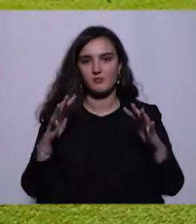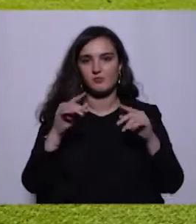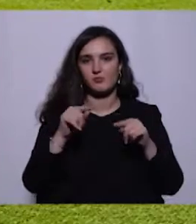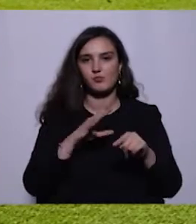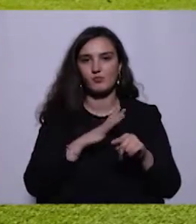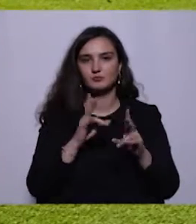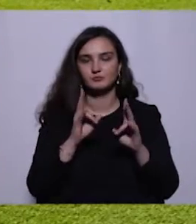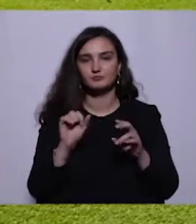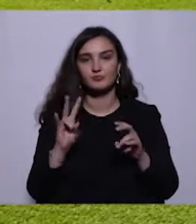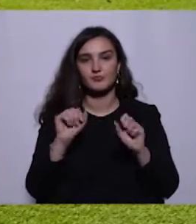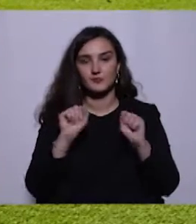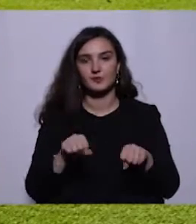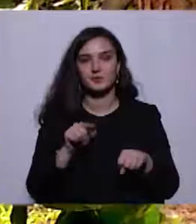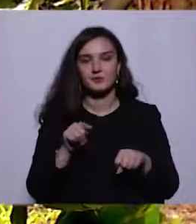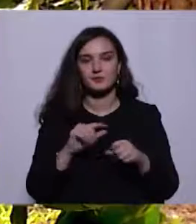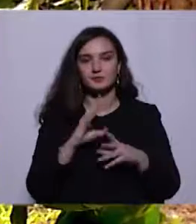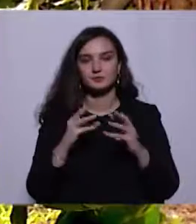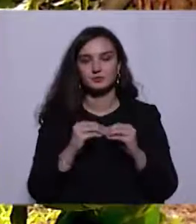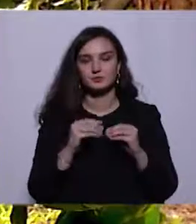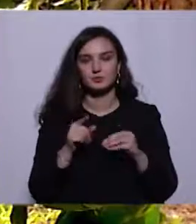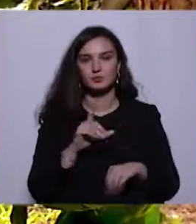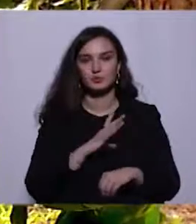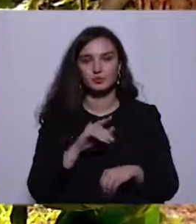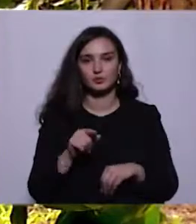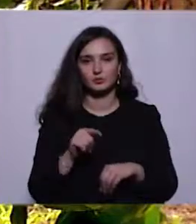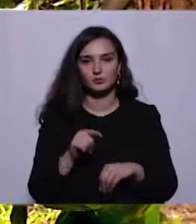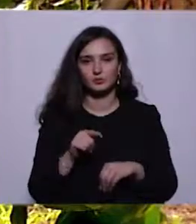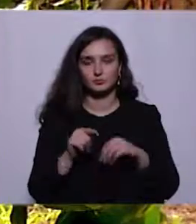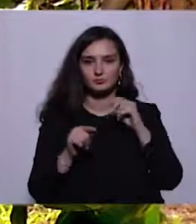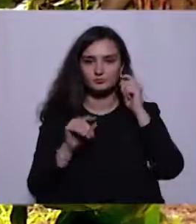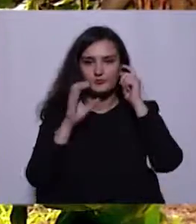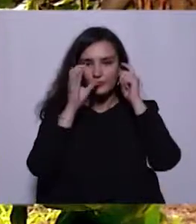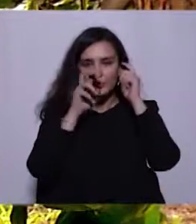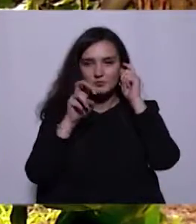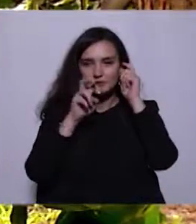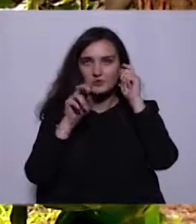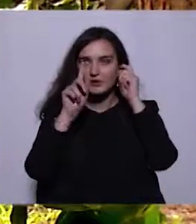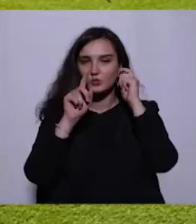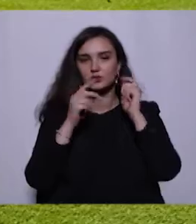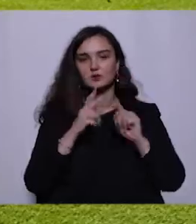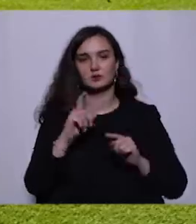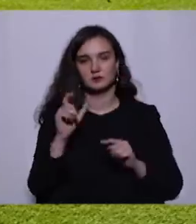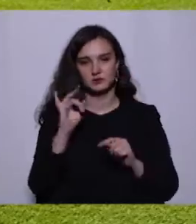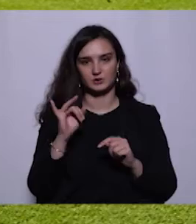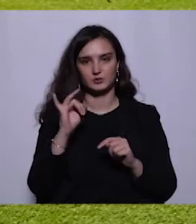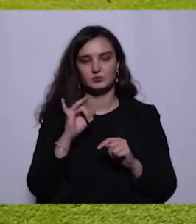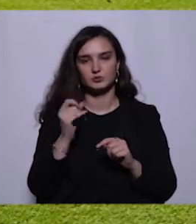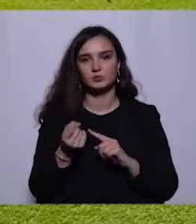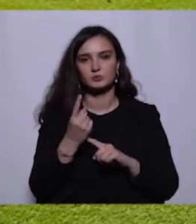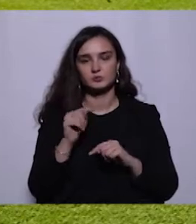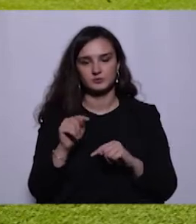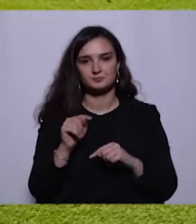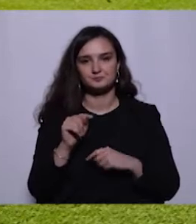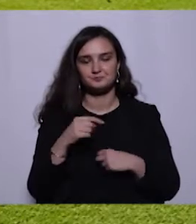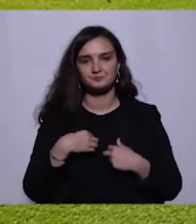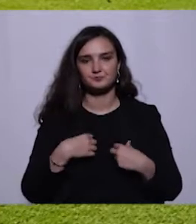სამსხვერპლო იყო, ან შეიძლება სულაც ის ყოფილიყო ობსერვატორია. ძალიან საინტერესოა ხოლმე თურმე